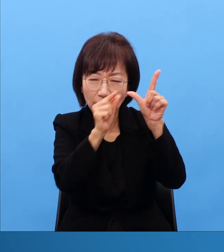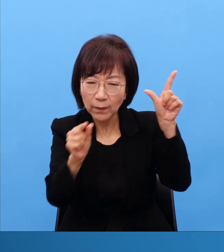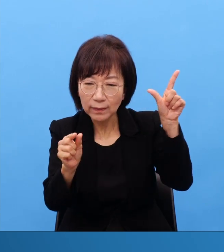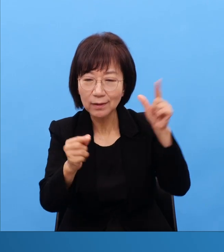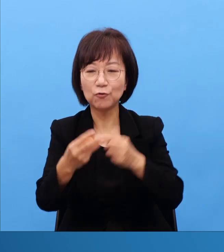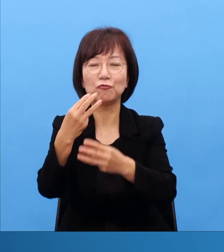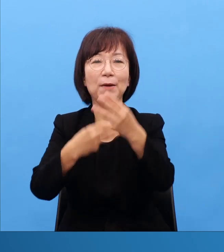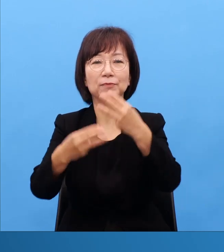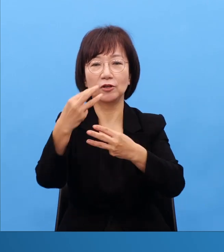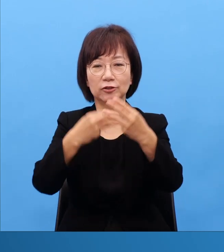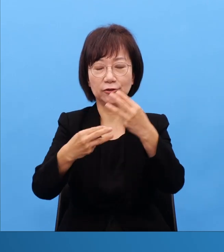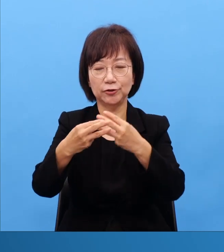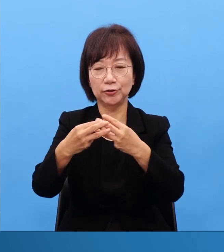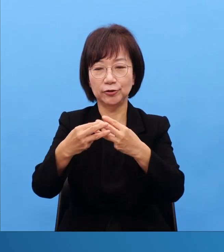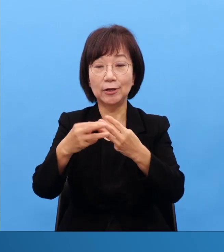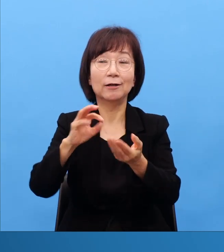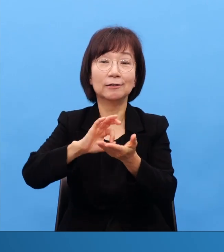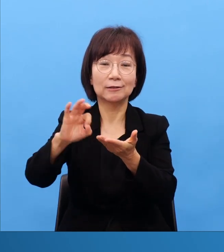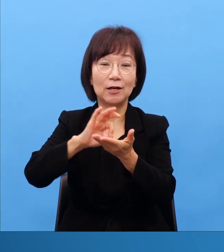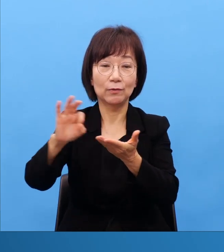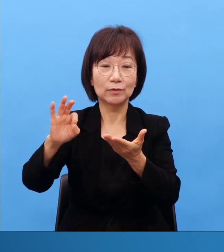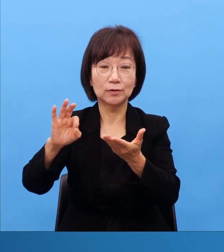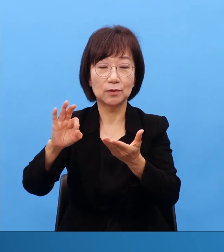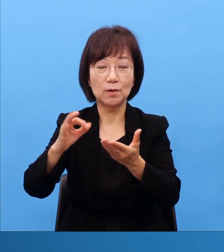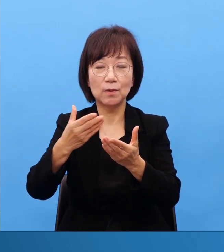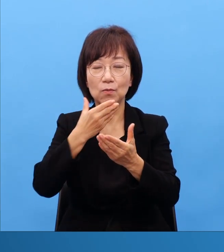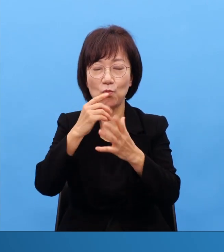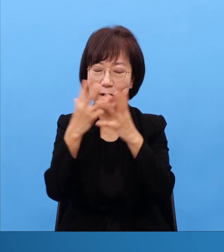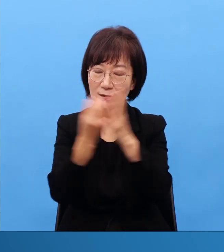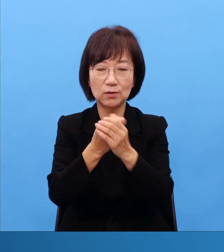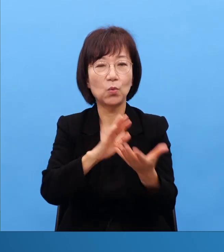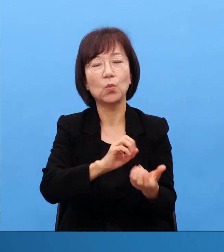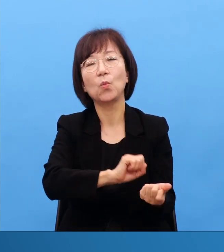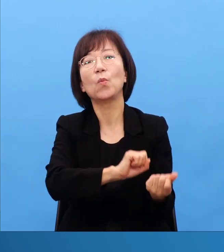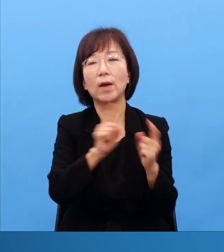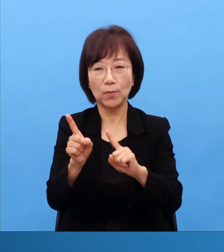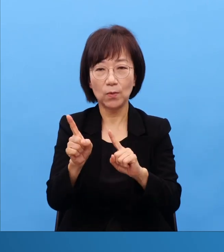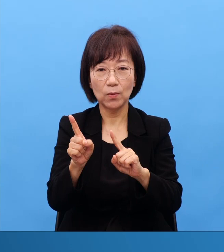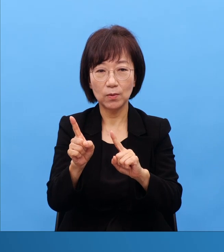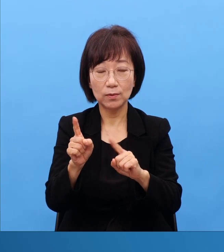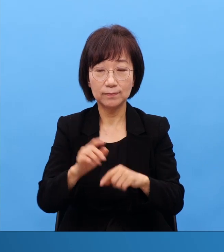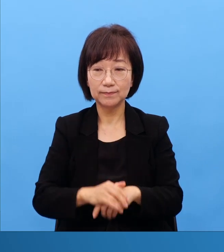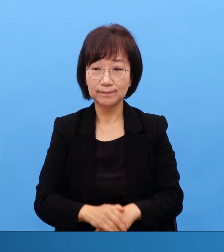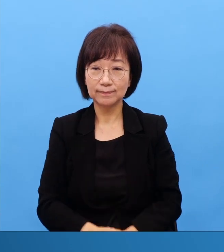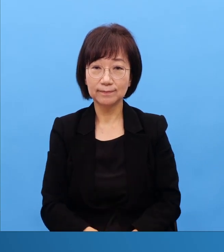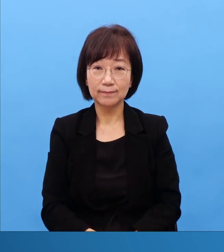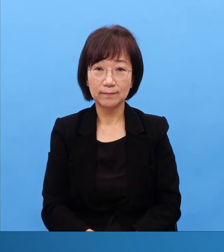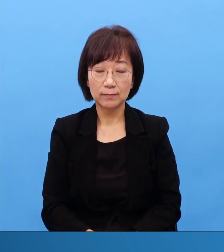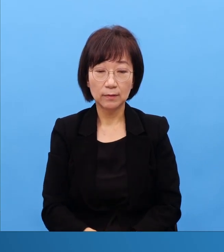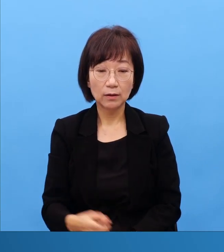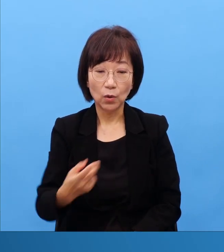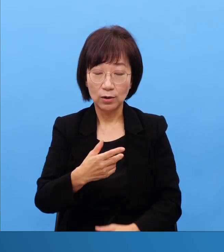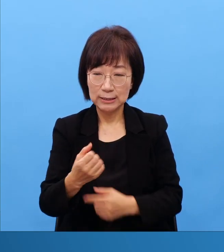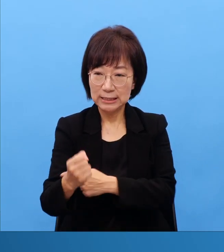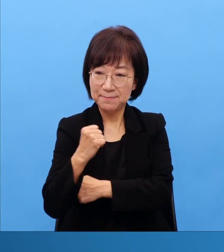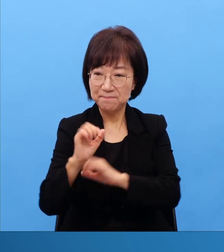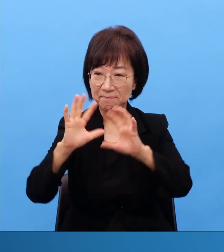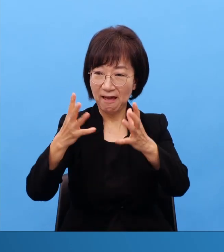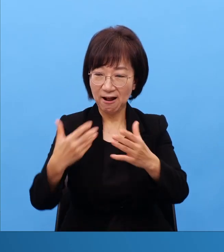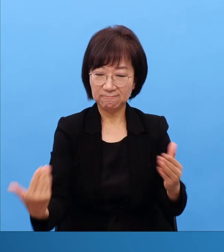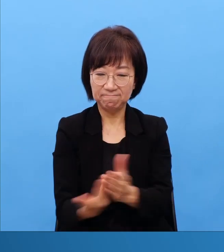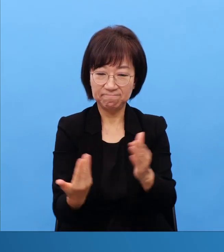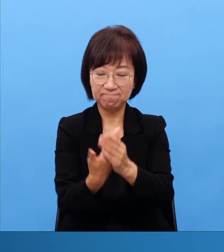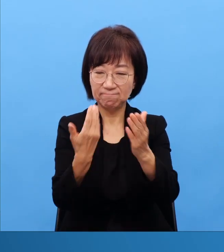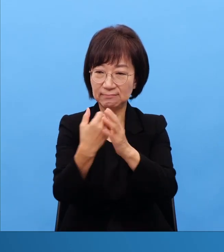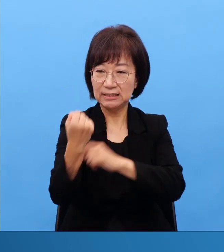from that through a small minority of remnants who discovered this. 그러면 더 큰 증거, 강대국은 잘 됐냐? 다 망했어요. The greater evidence then that